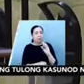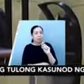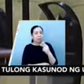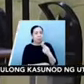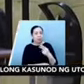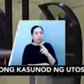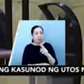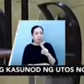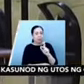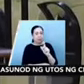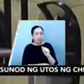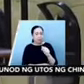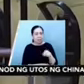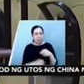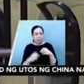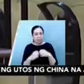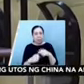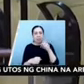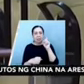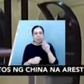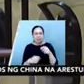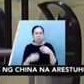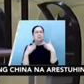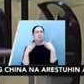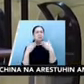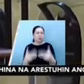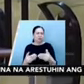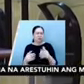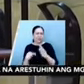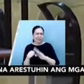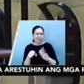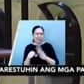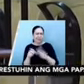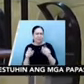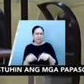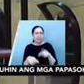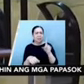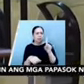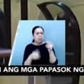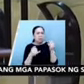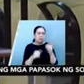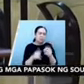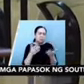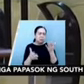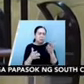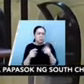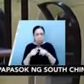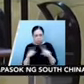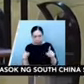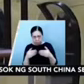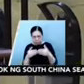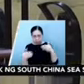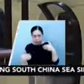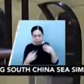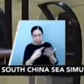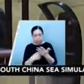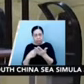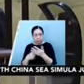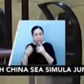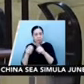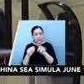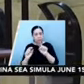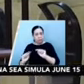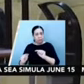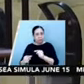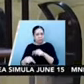News, dapat ay mag-move forward na raw. Pwede raw isang issue ang nag-trigger. Pero bago raw ang diskusyon tungkol sa kanyang injury,